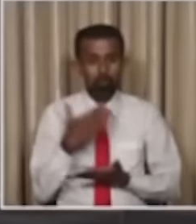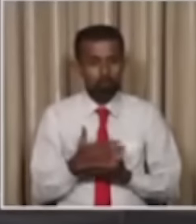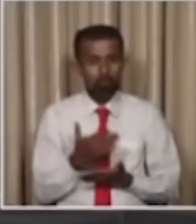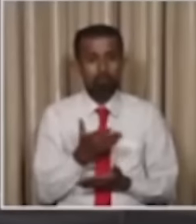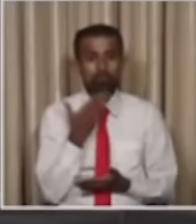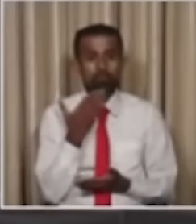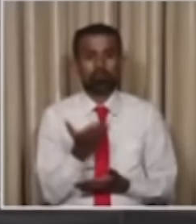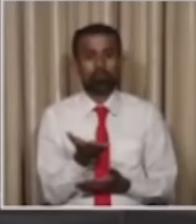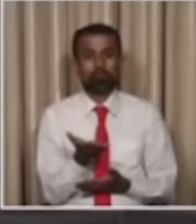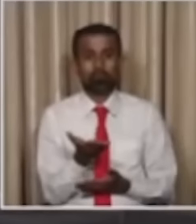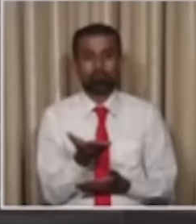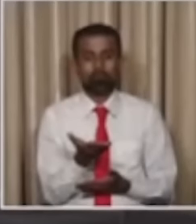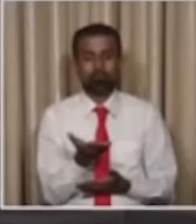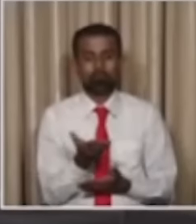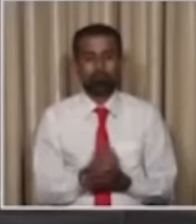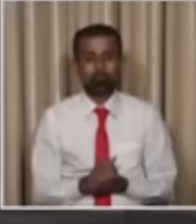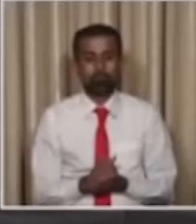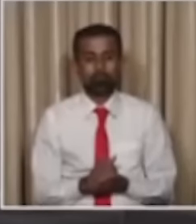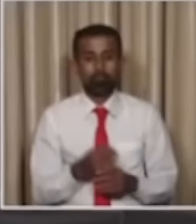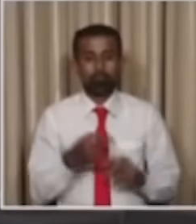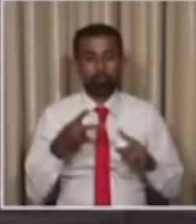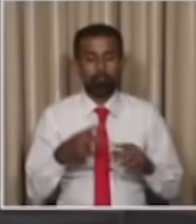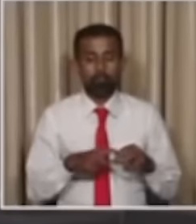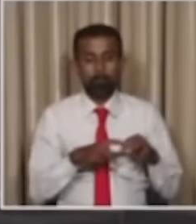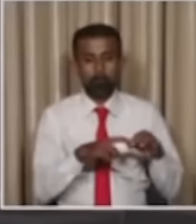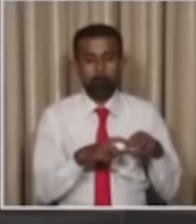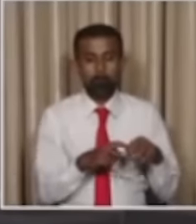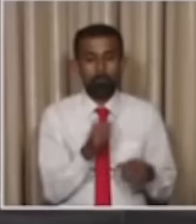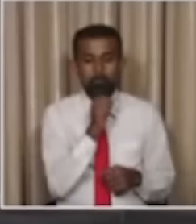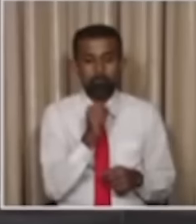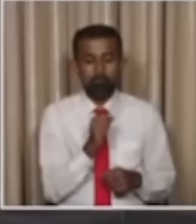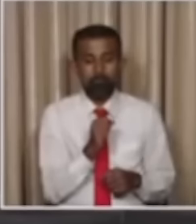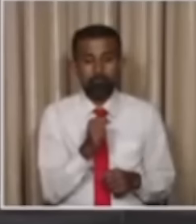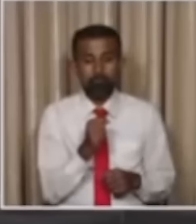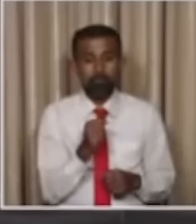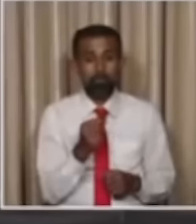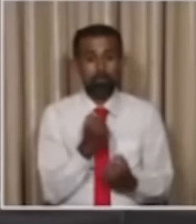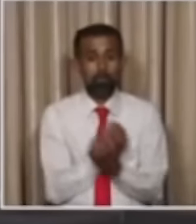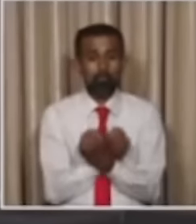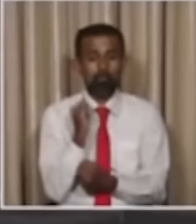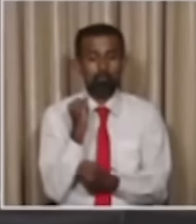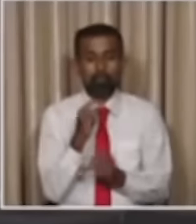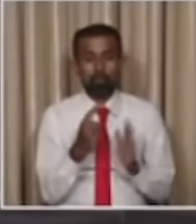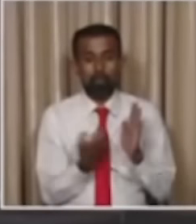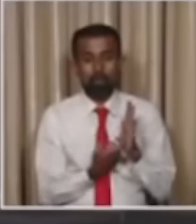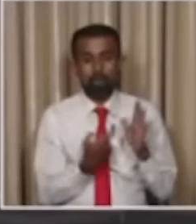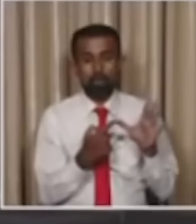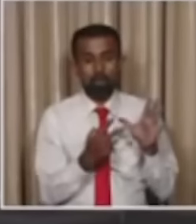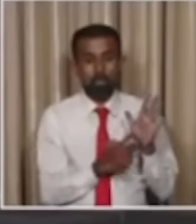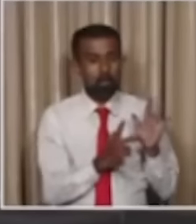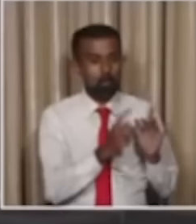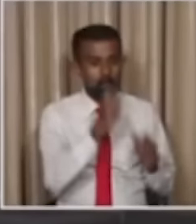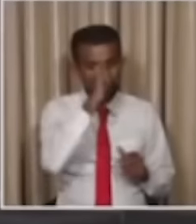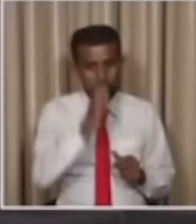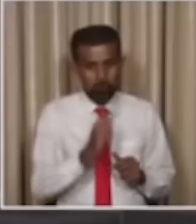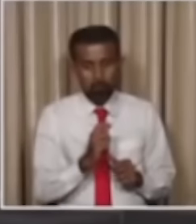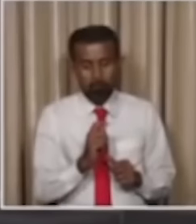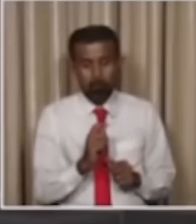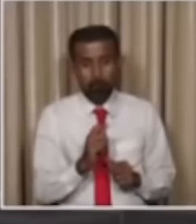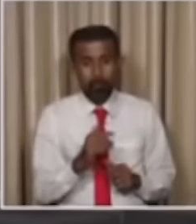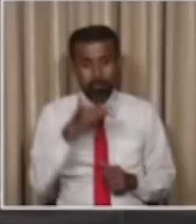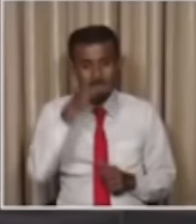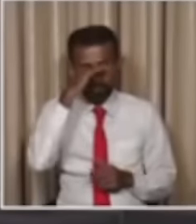හැකියාවක් තිබිණි. දෙවැනි ප්‍රශ්නය තමයි විශ්‍රාමික ජ්‍යෙෂ්ඨ නියෝජ්‍ය පොලිස්පති රවි සෙනවිරත්න මහතා විසින් පාස්කු